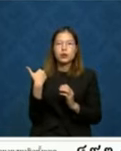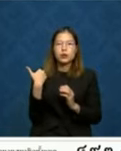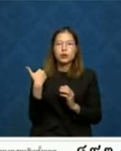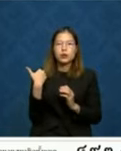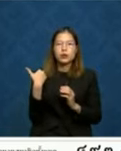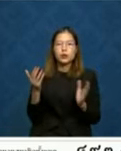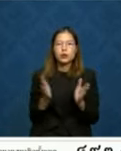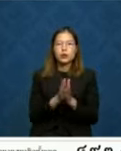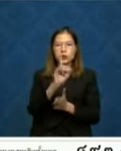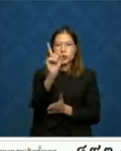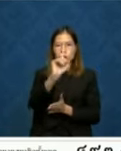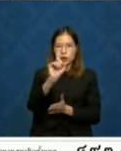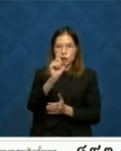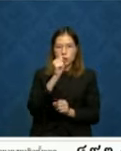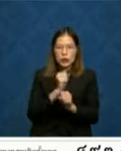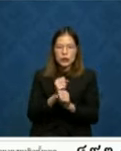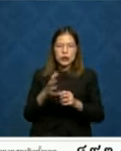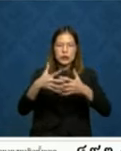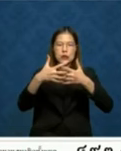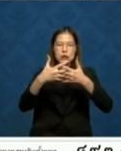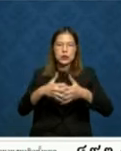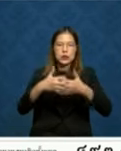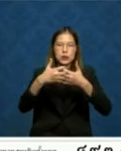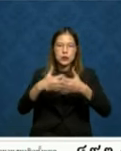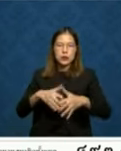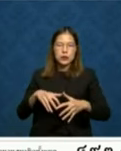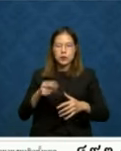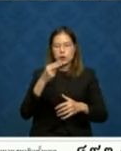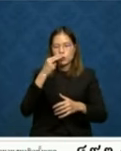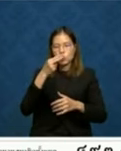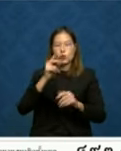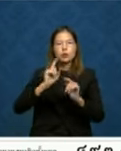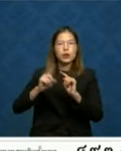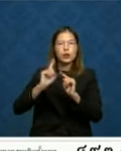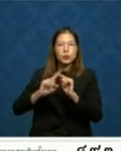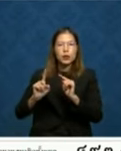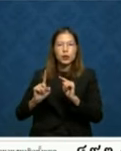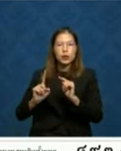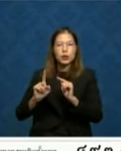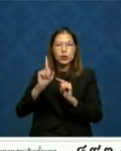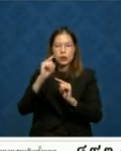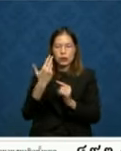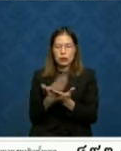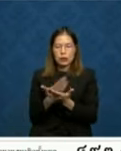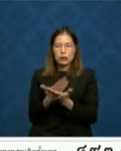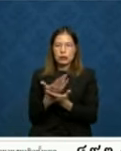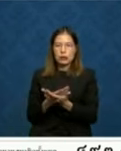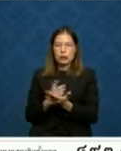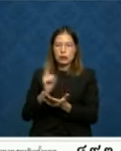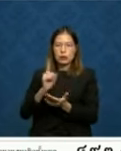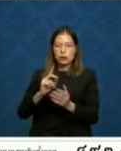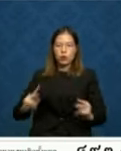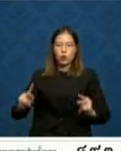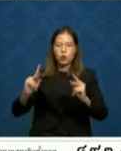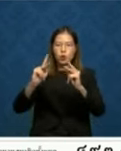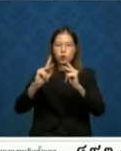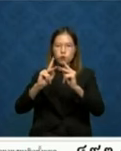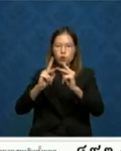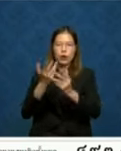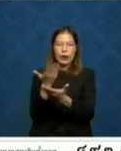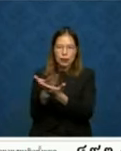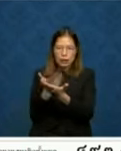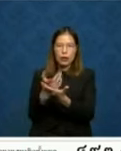รวมทั้งอุตสาหกรรมยาสูบด้วยครับมีหนำซ้ำครับรายได้ของกระทรวงการคลังก็ลดล